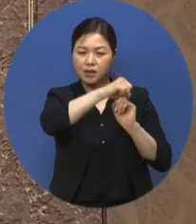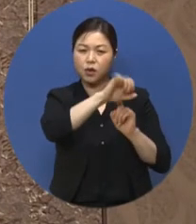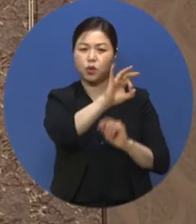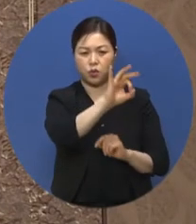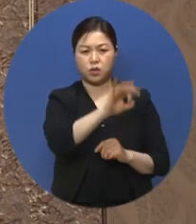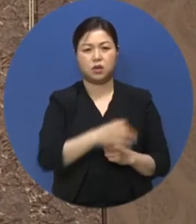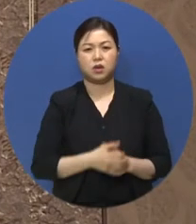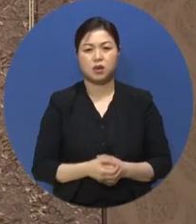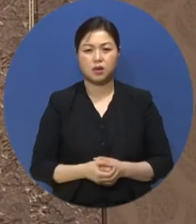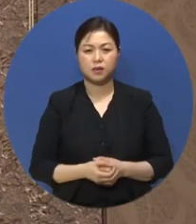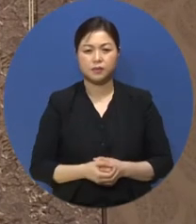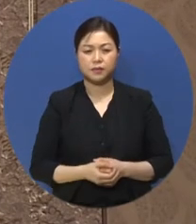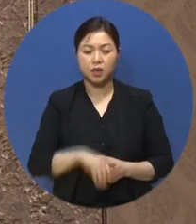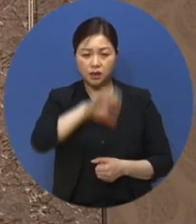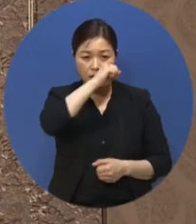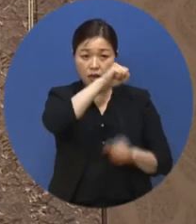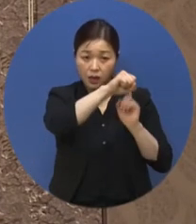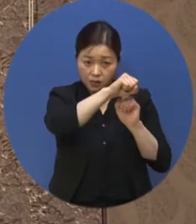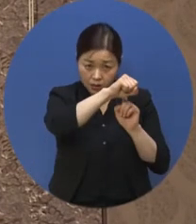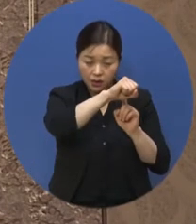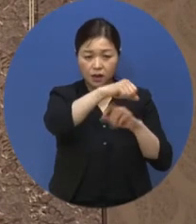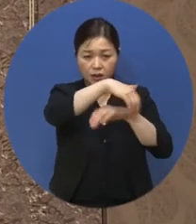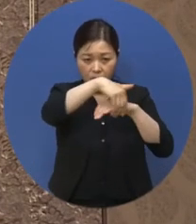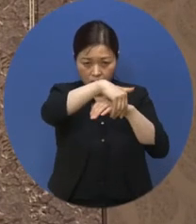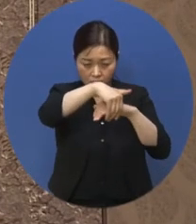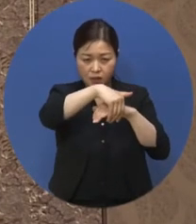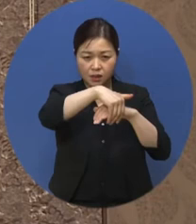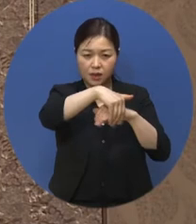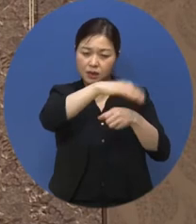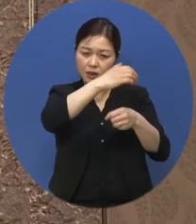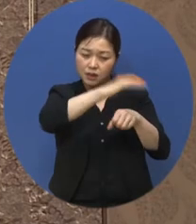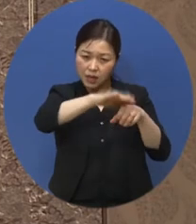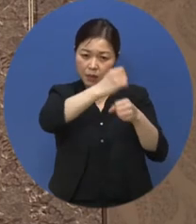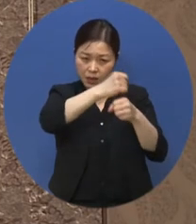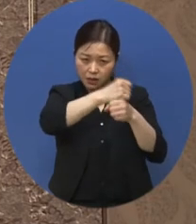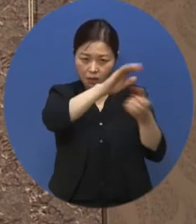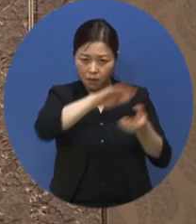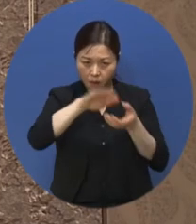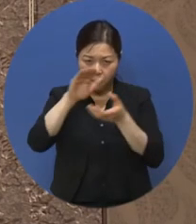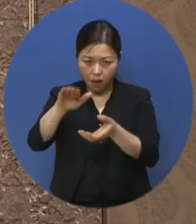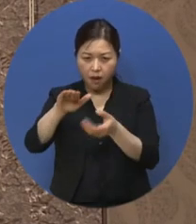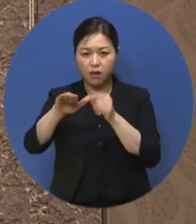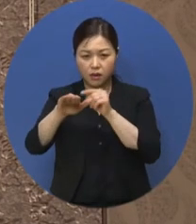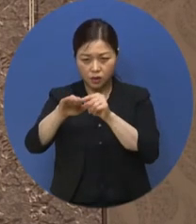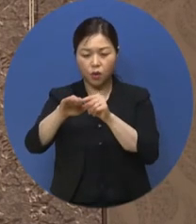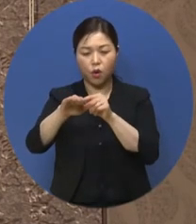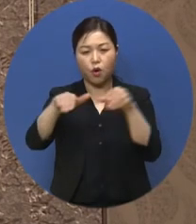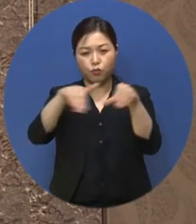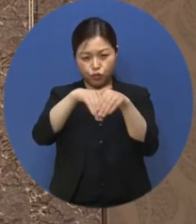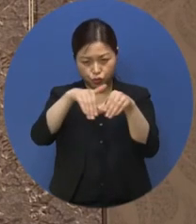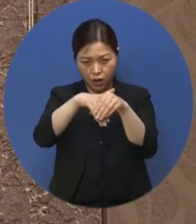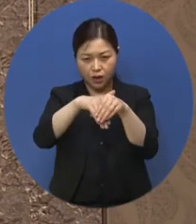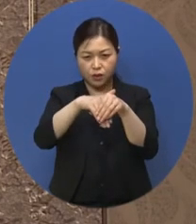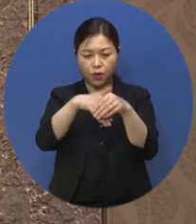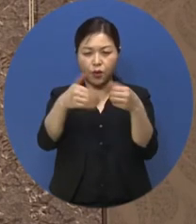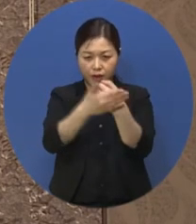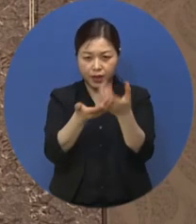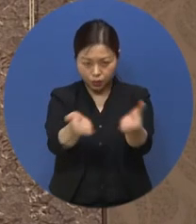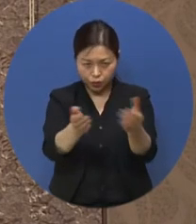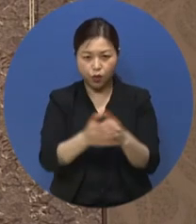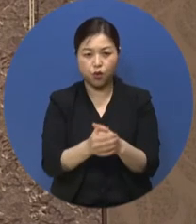예산이거든요. 예산을 편성을 많이 해 줌으로써 네. 그게 문화에도 혜택이 갈